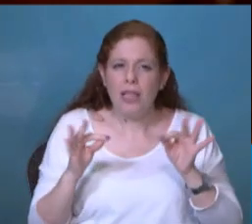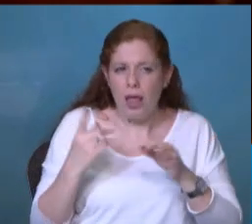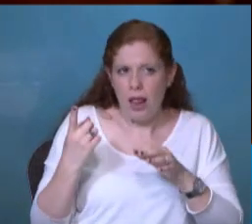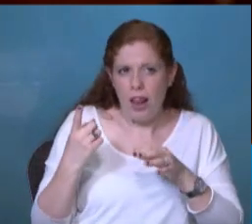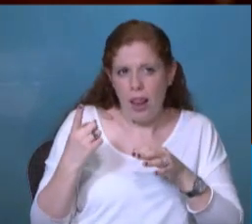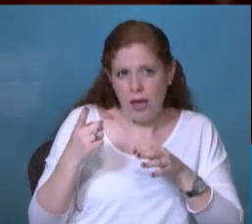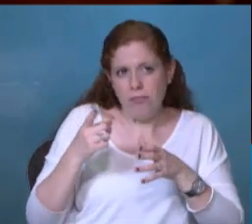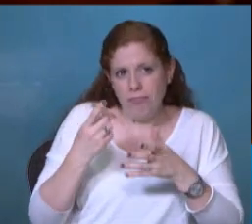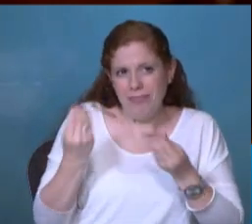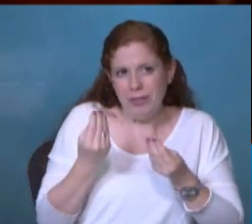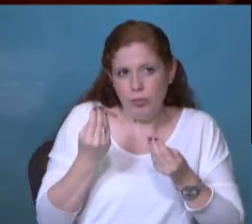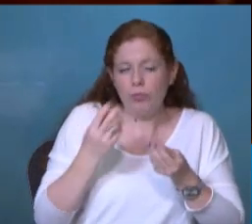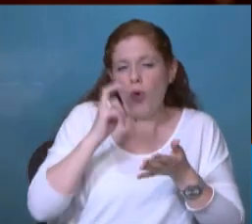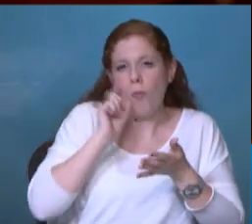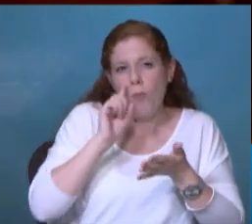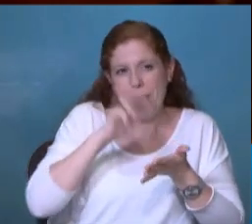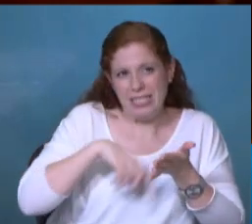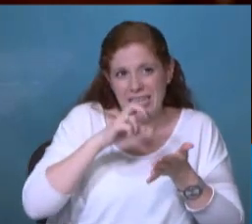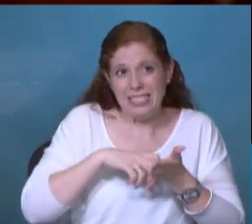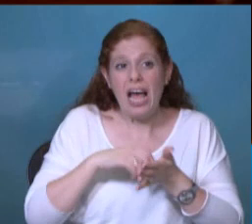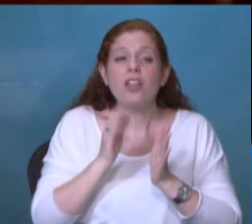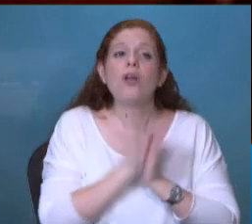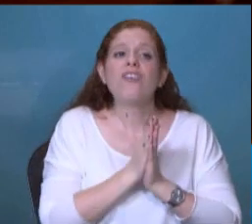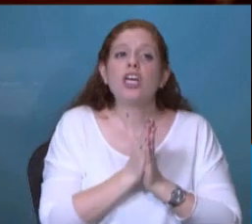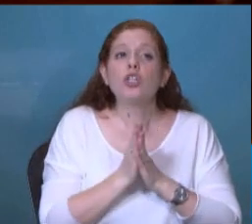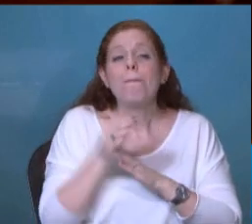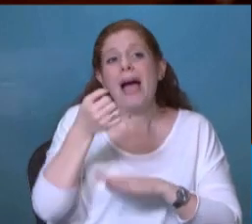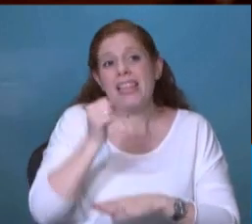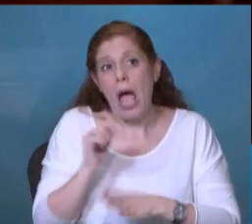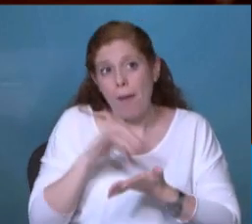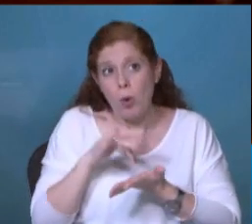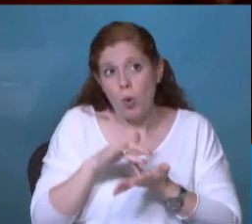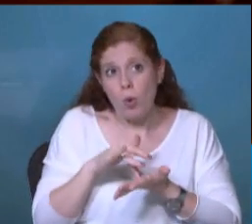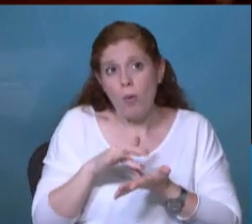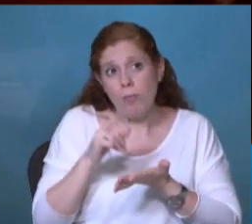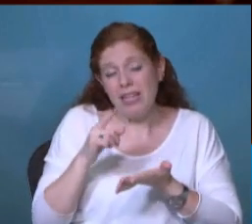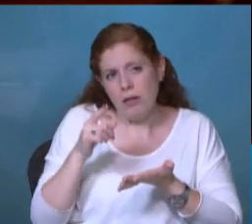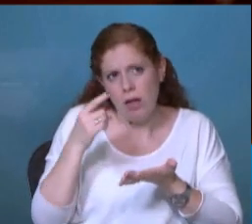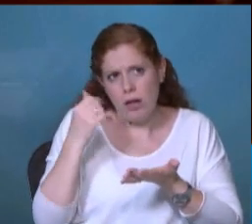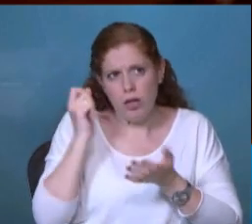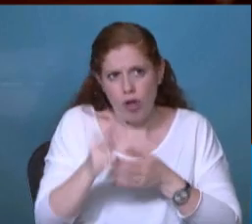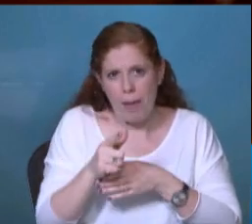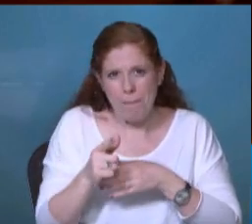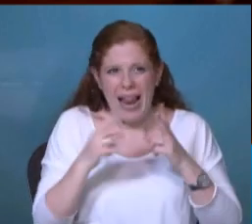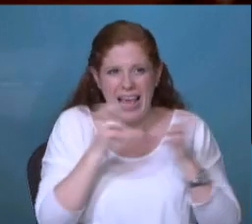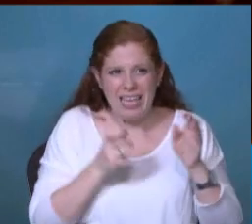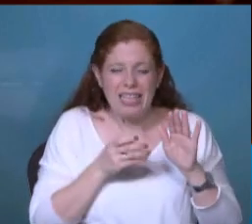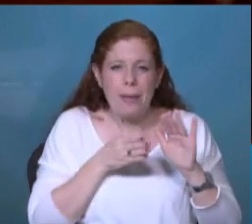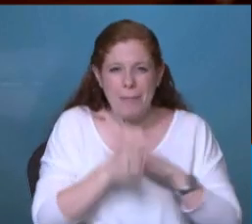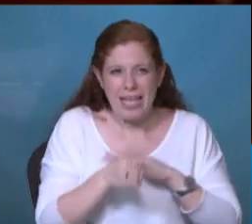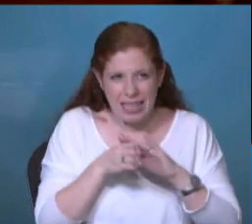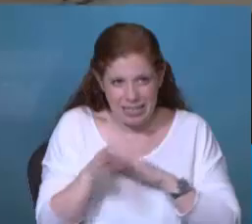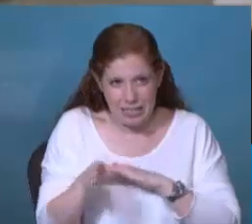chiama contributo di accesso, e quindi si chiederà al turista giornaliero, al day tripper, di lasciare alla città